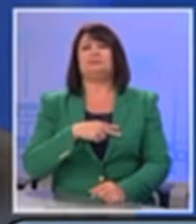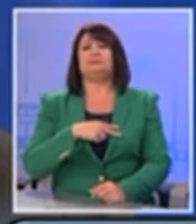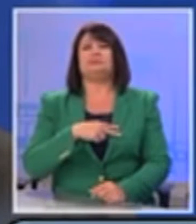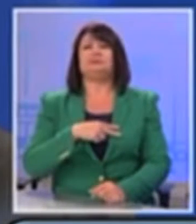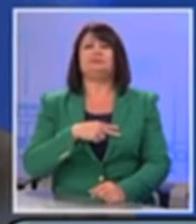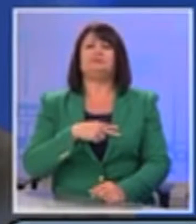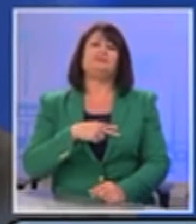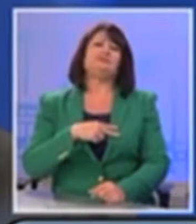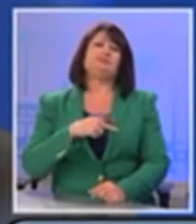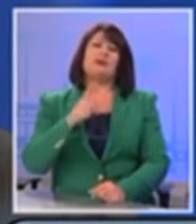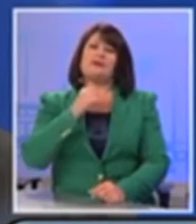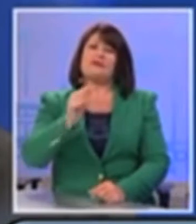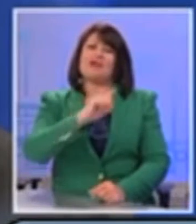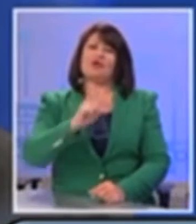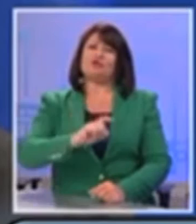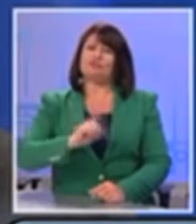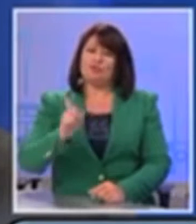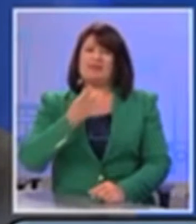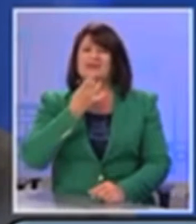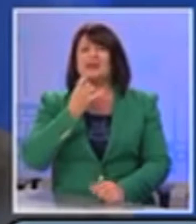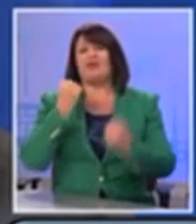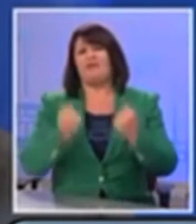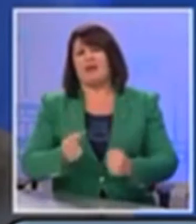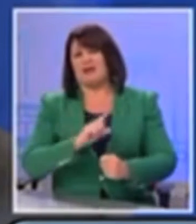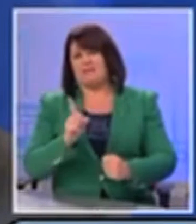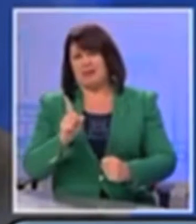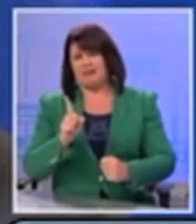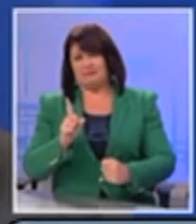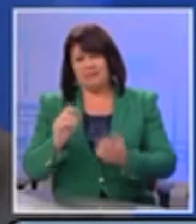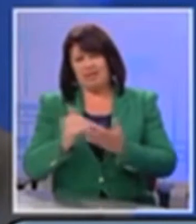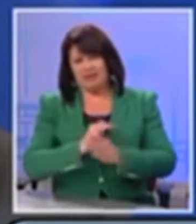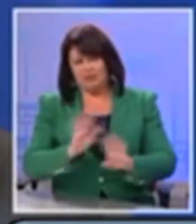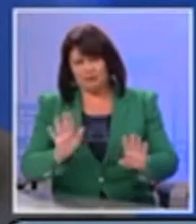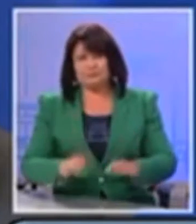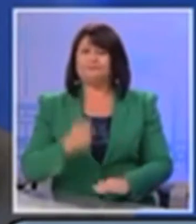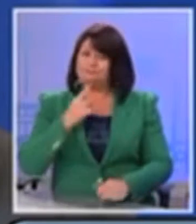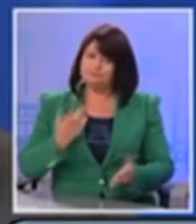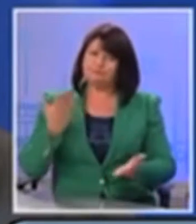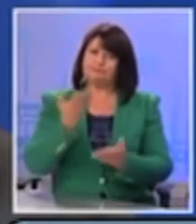avons adopté dans le cadre des travaux de ce comité